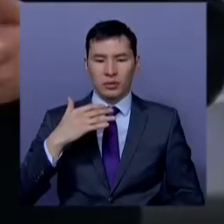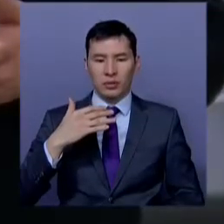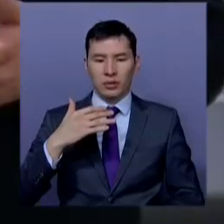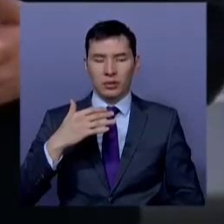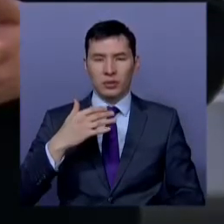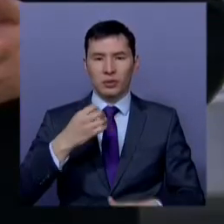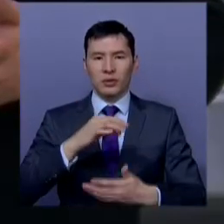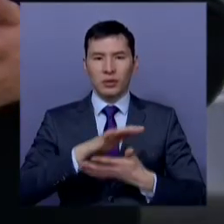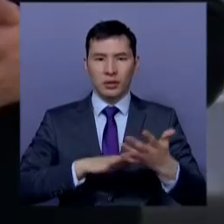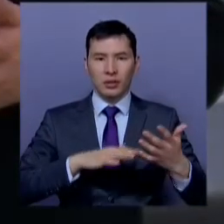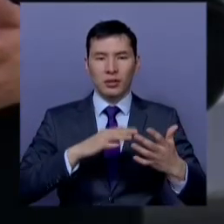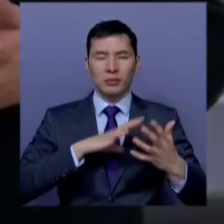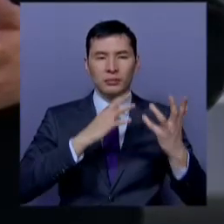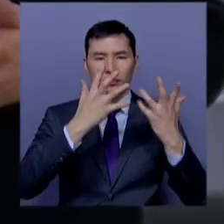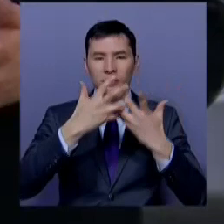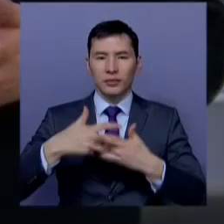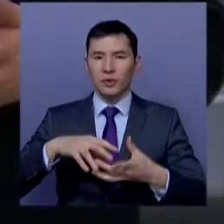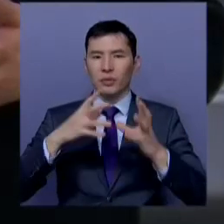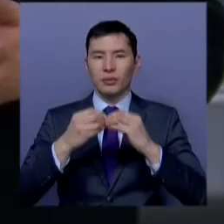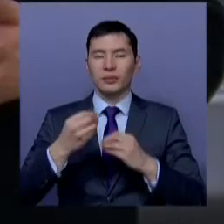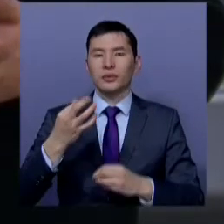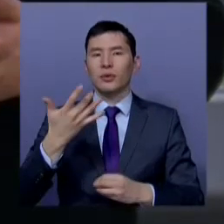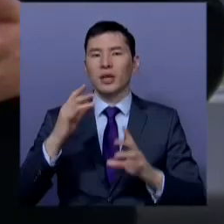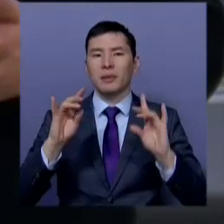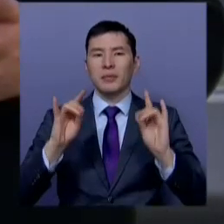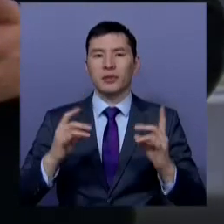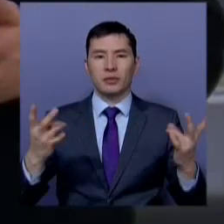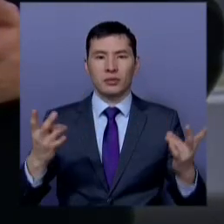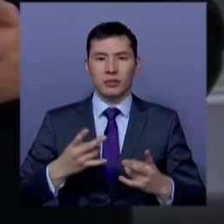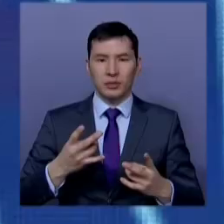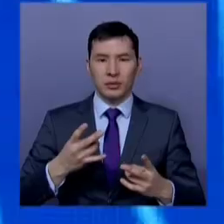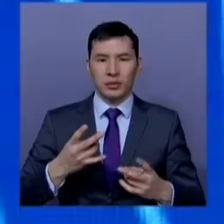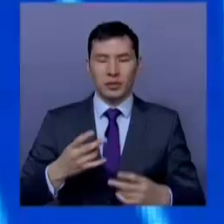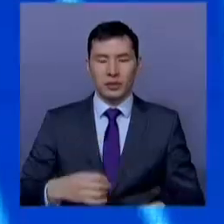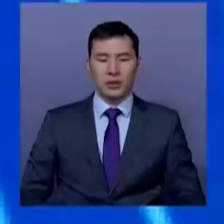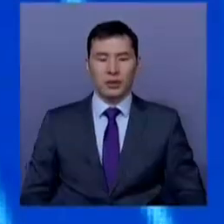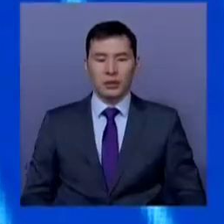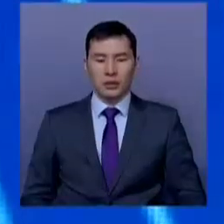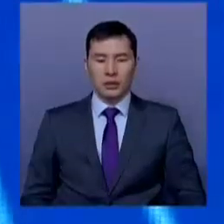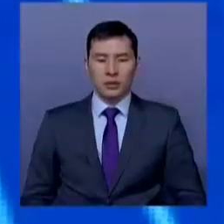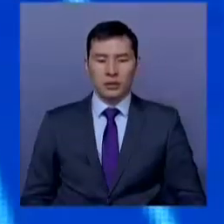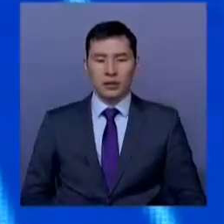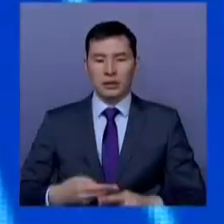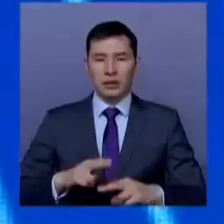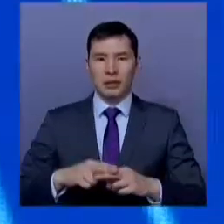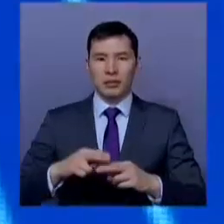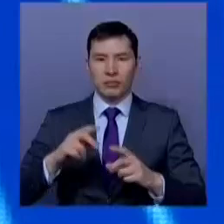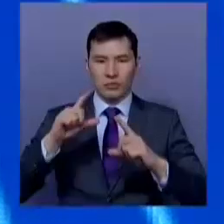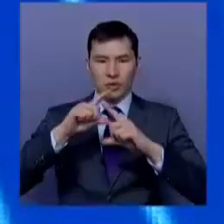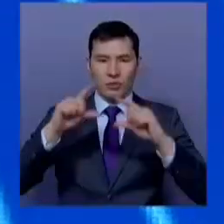өсімін есептедік. Соны алдағы уақытта қайтадан шағын мектеп соғылып, қайтадан тар болып қалмасын деп, үлкен